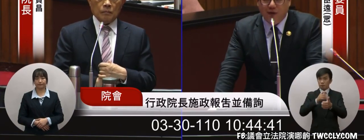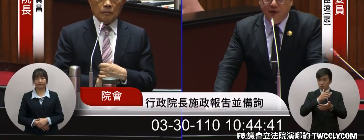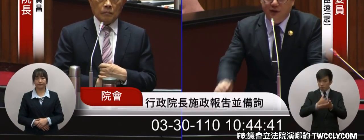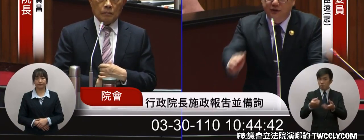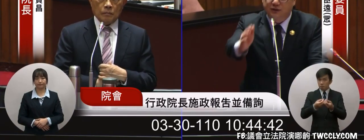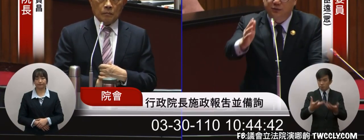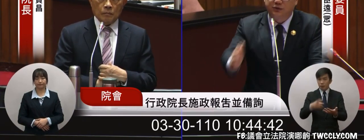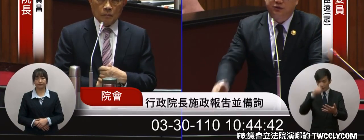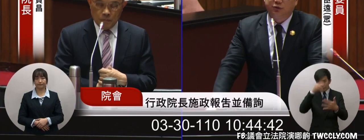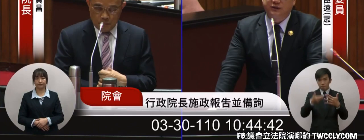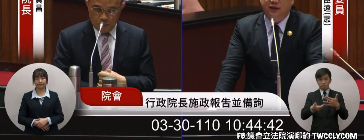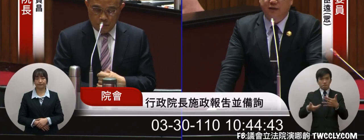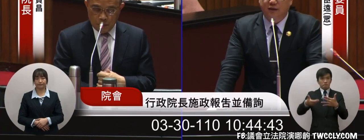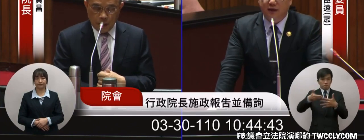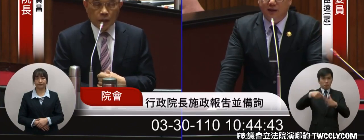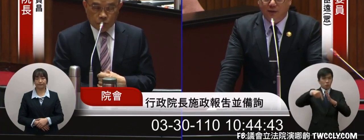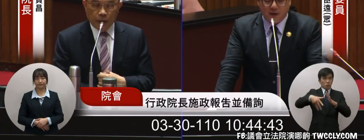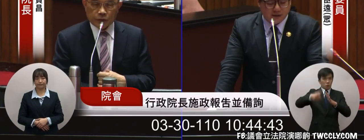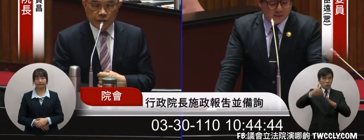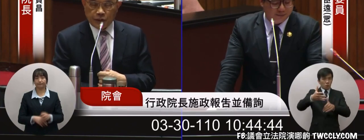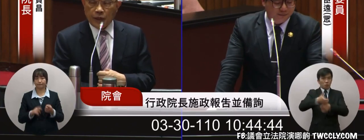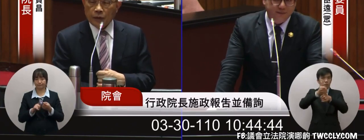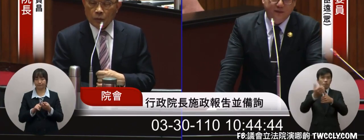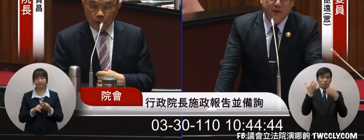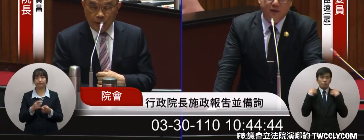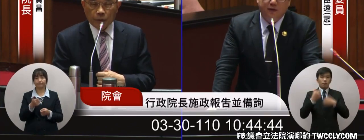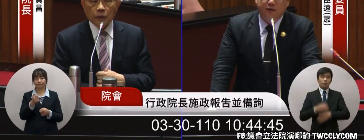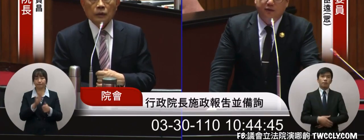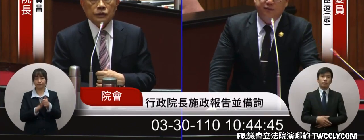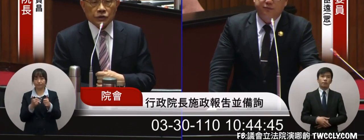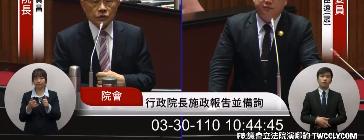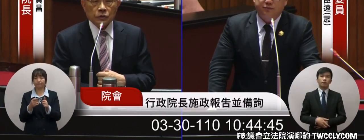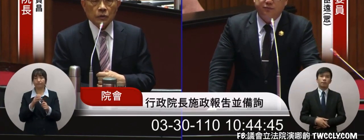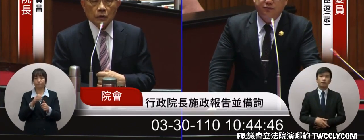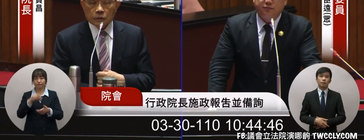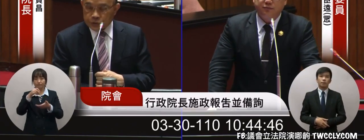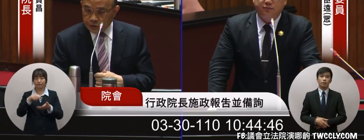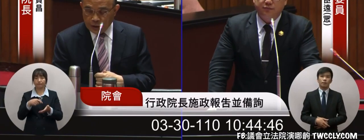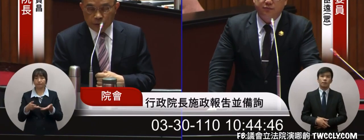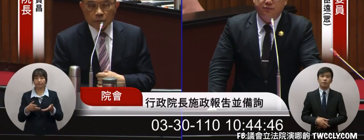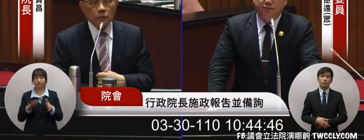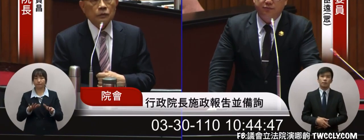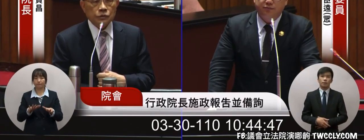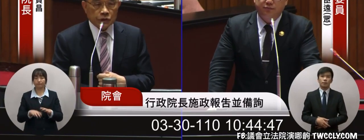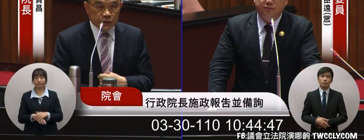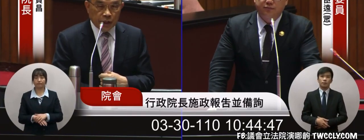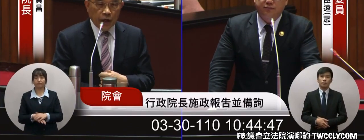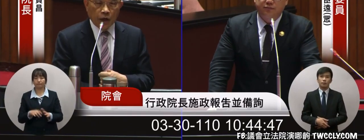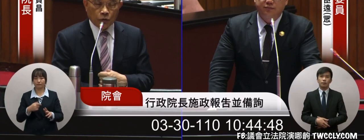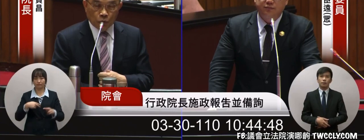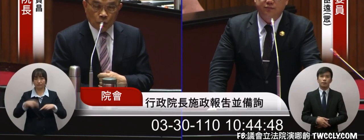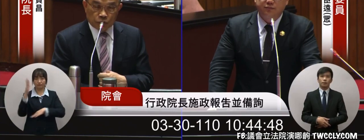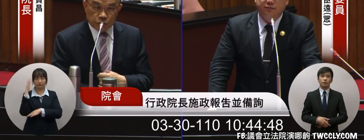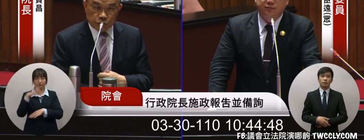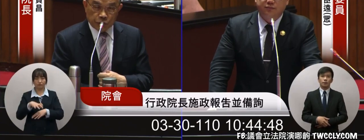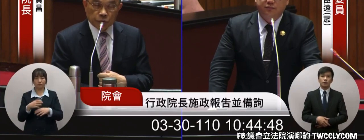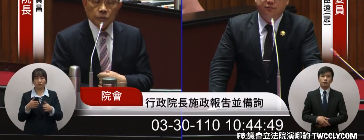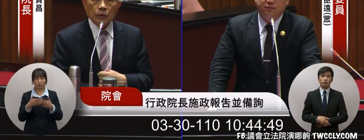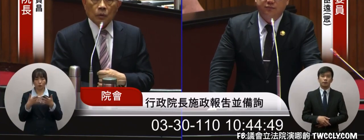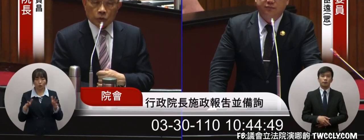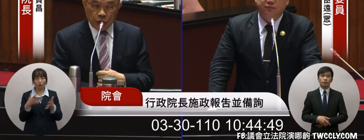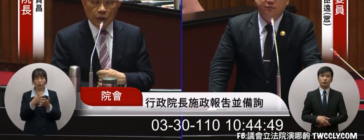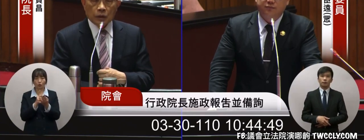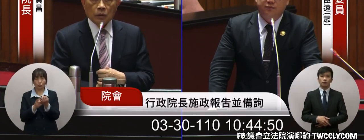應該要拉高這個院的層級是不是請院長對謝謝委員其實今天行政院很多